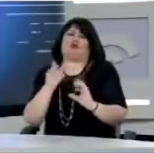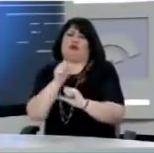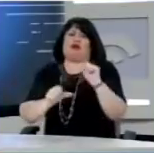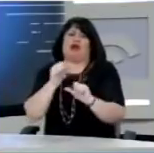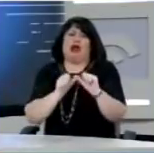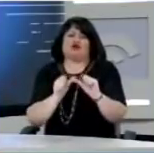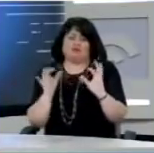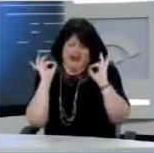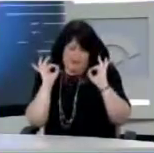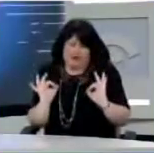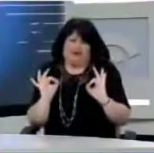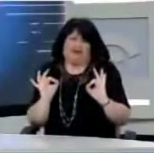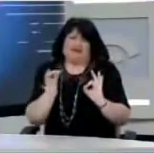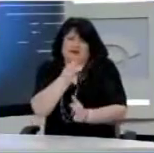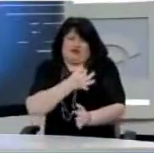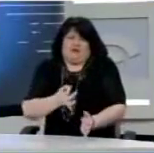Εσείς ήσασταν.